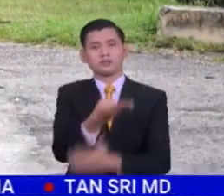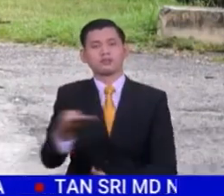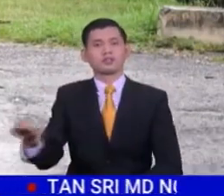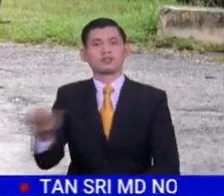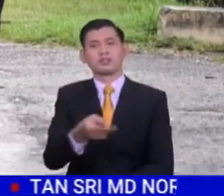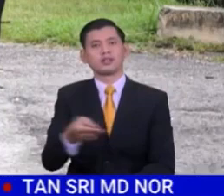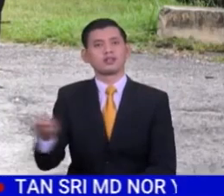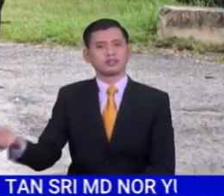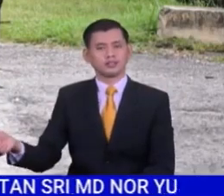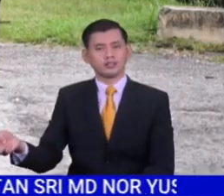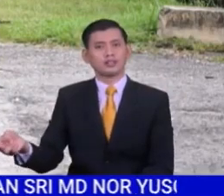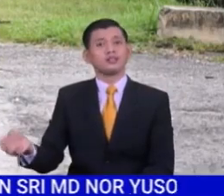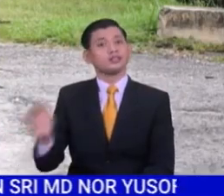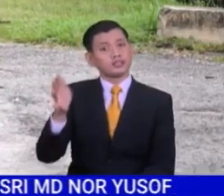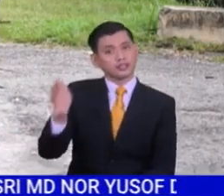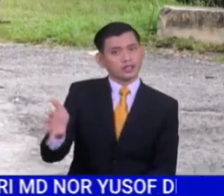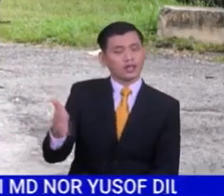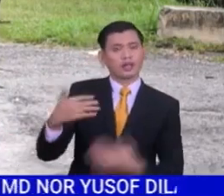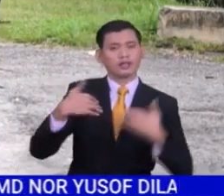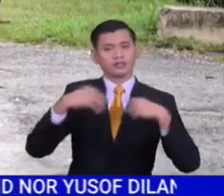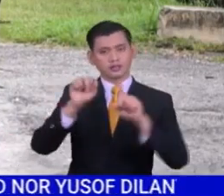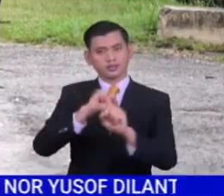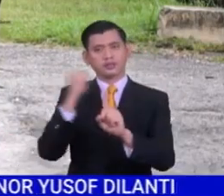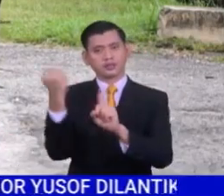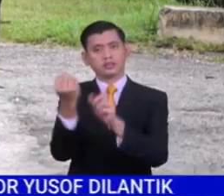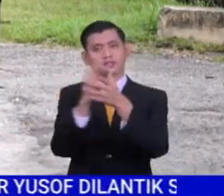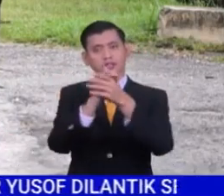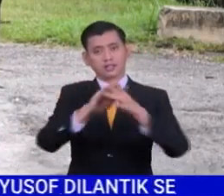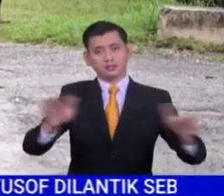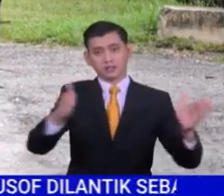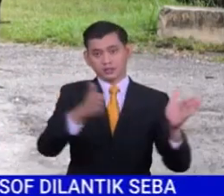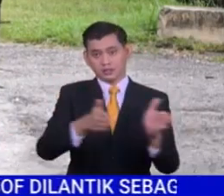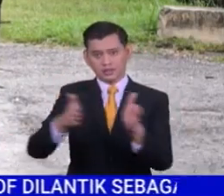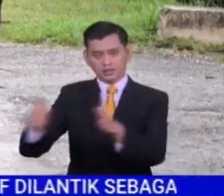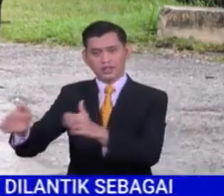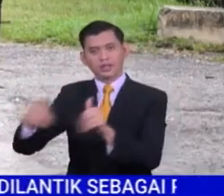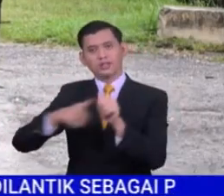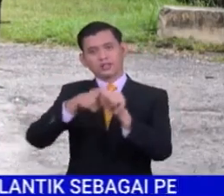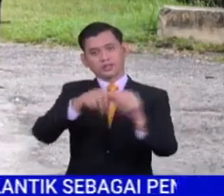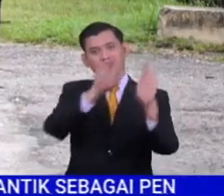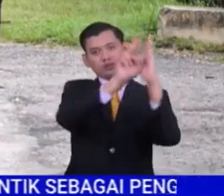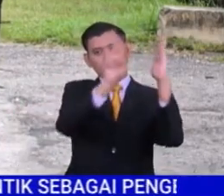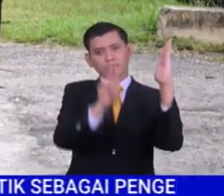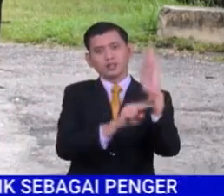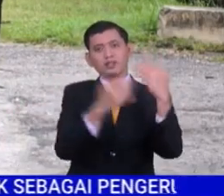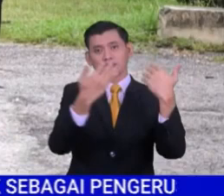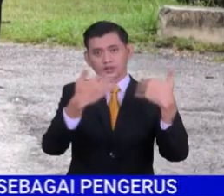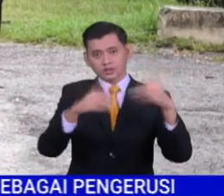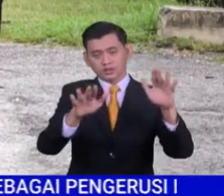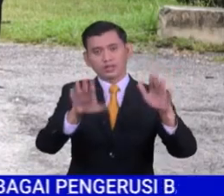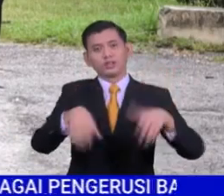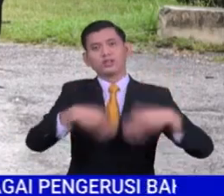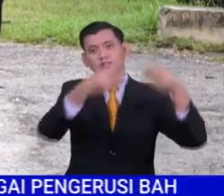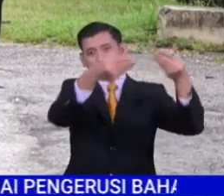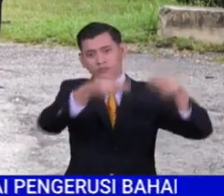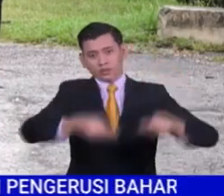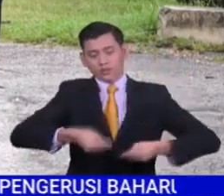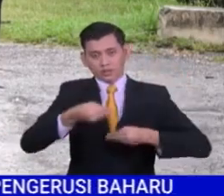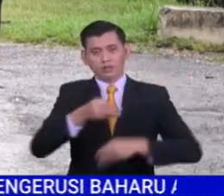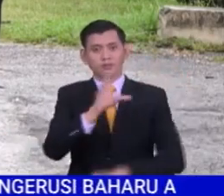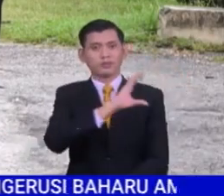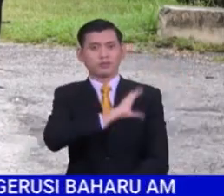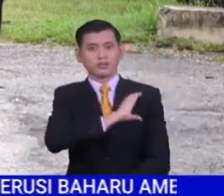yang ditinggalkan berada dalam keadaan selamat dan teratur. Ikuti panduan dan tips yang telah diberikan Polis Diraja